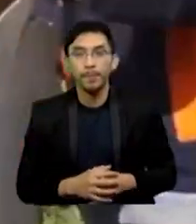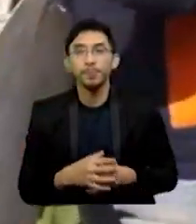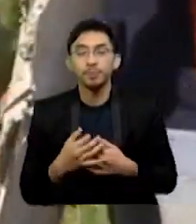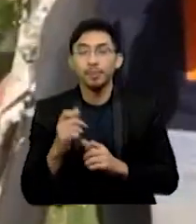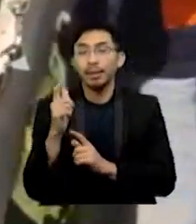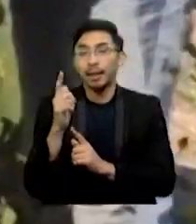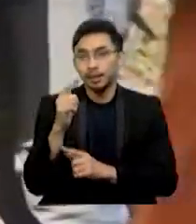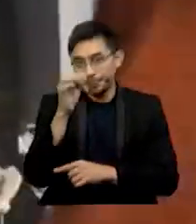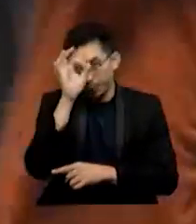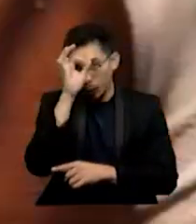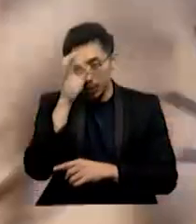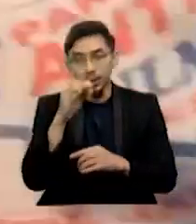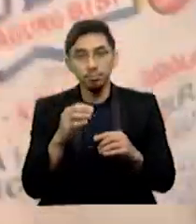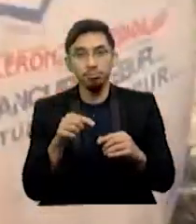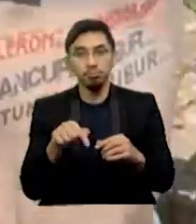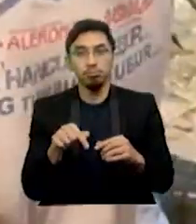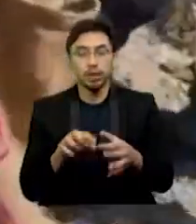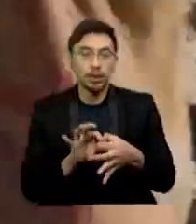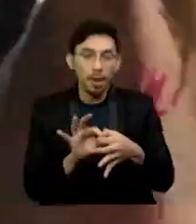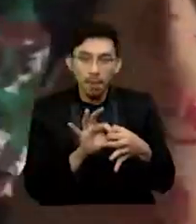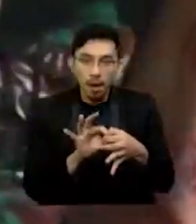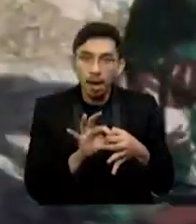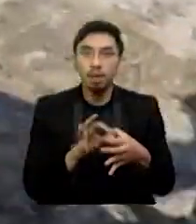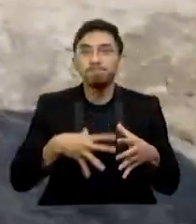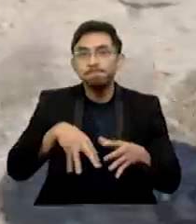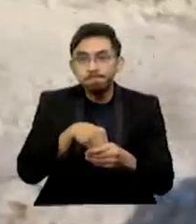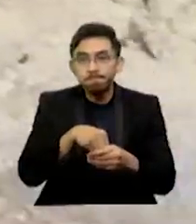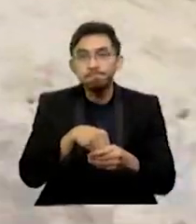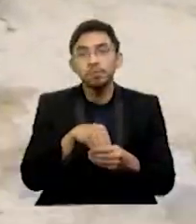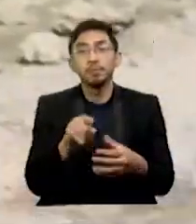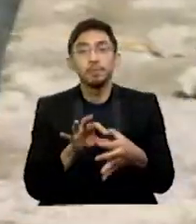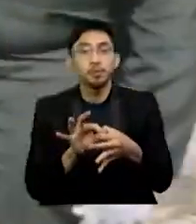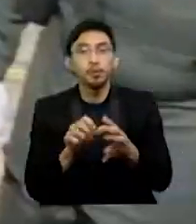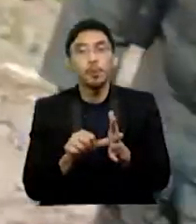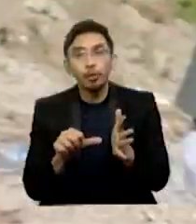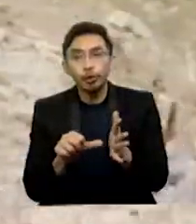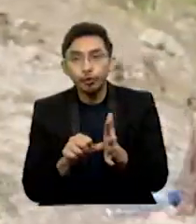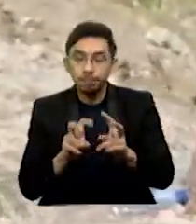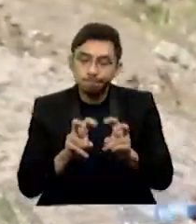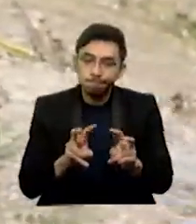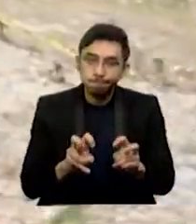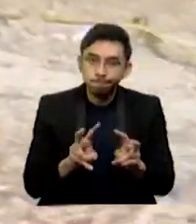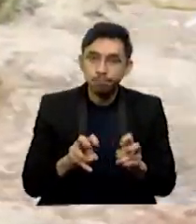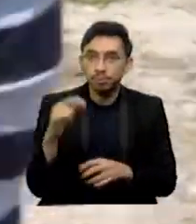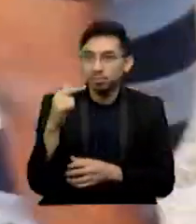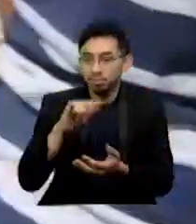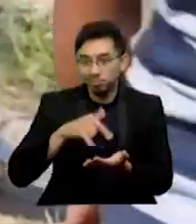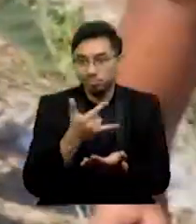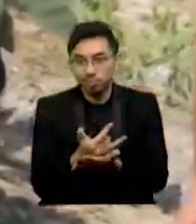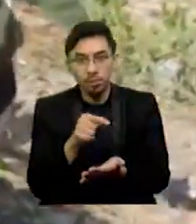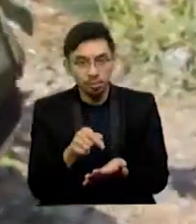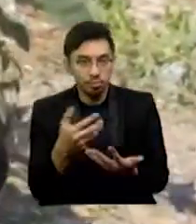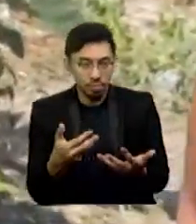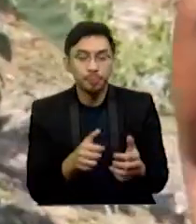sekitar juga dilibatkan dalam pencarian dan evakuasi serpian bangkai pesawat T-51I Golden Eagle yang terjatuh di kawasan hutan di Desa